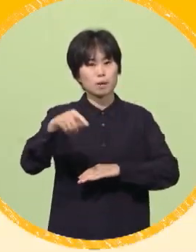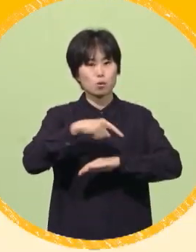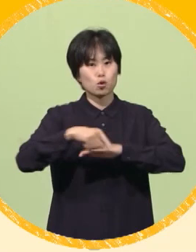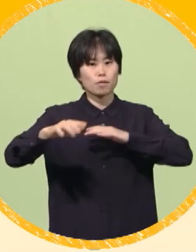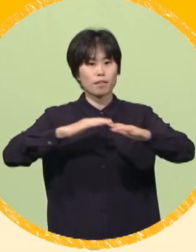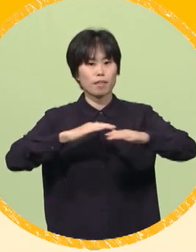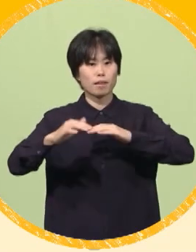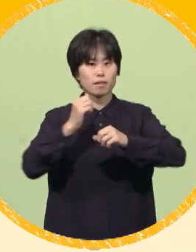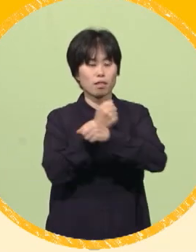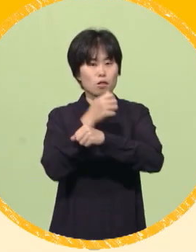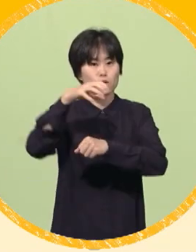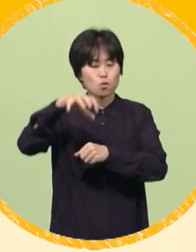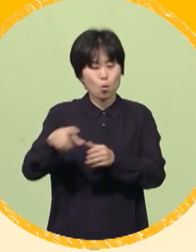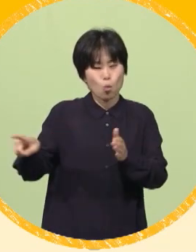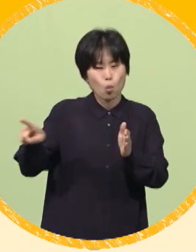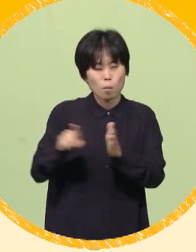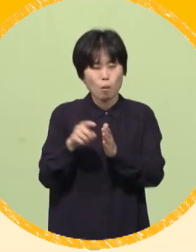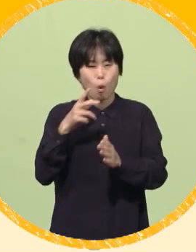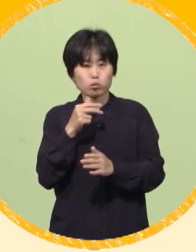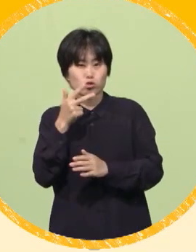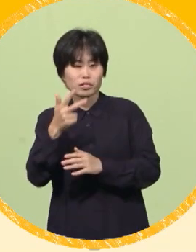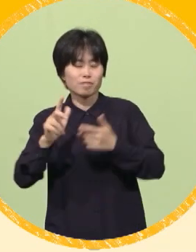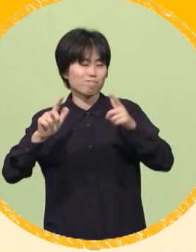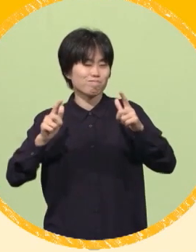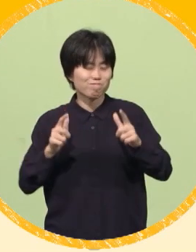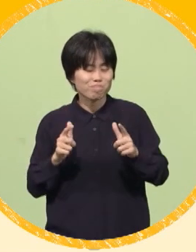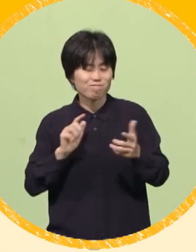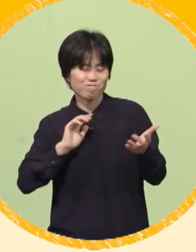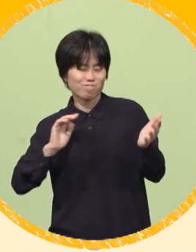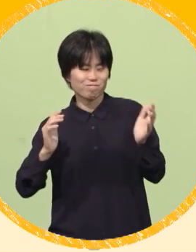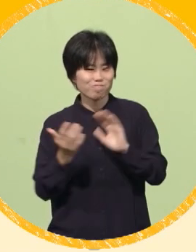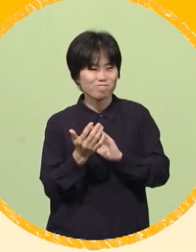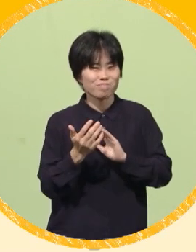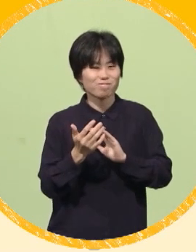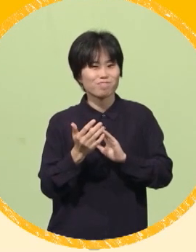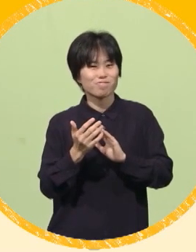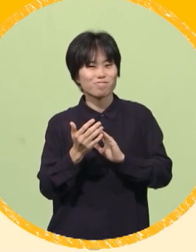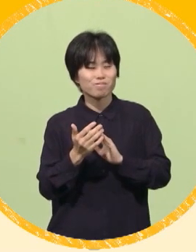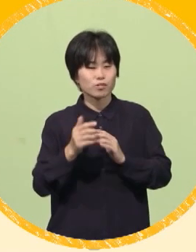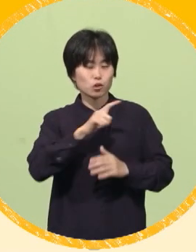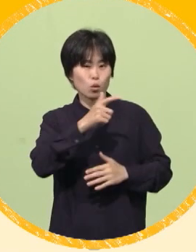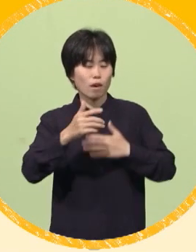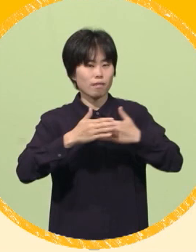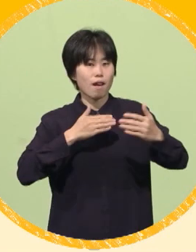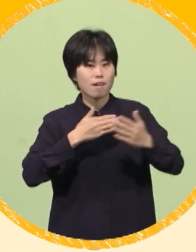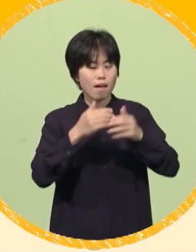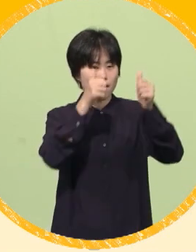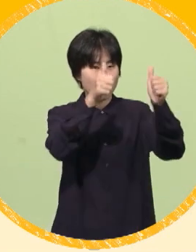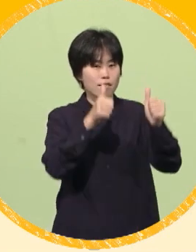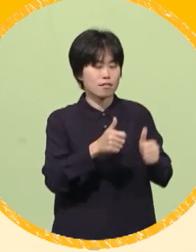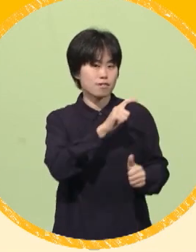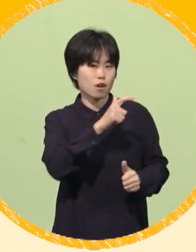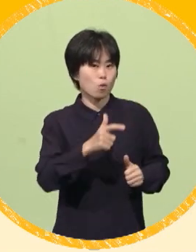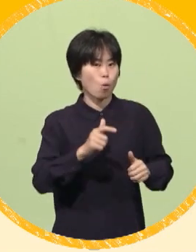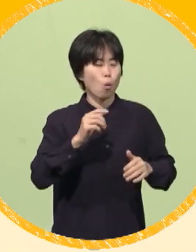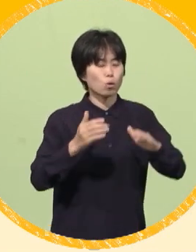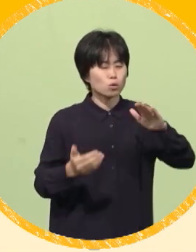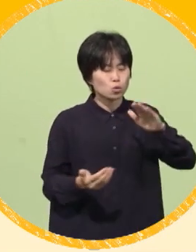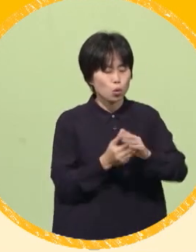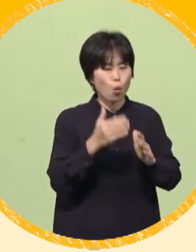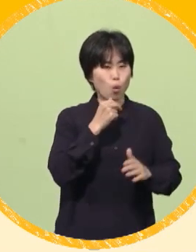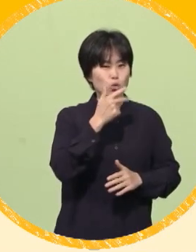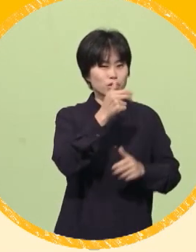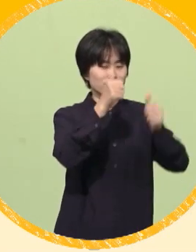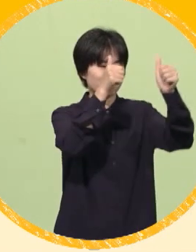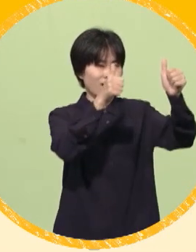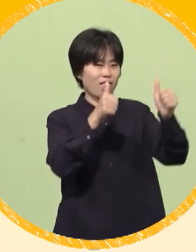ですが、従来の福祉を超えたアイデアやデザイン、そしてテクノロジーの展示や体験などができる超福祉展、これをですね9月